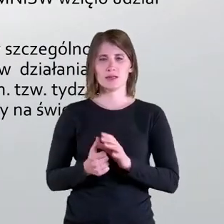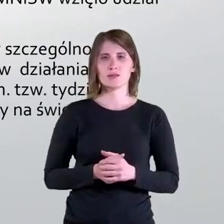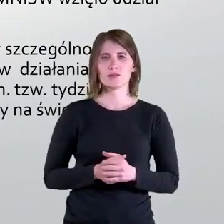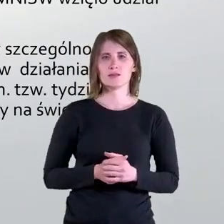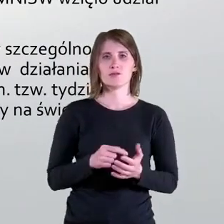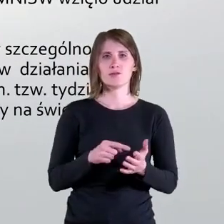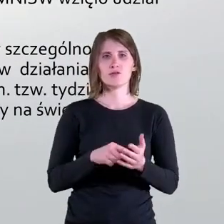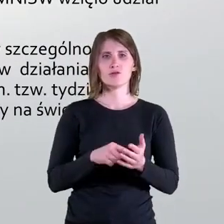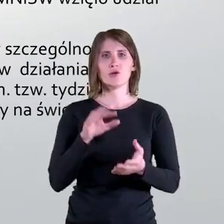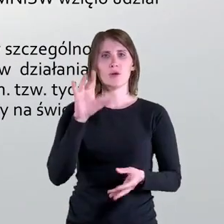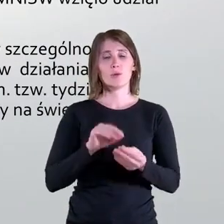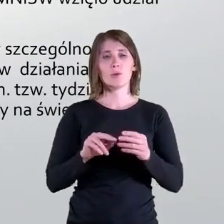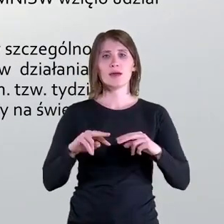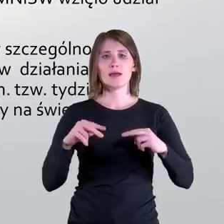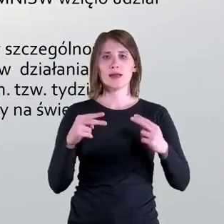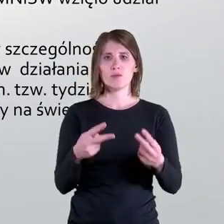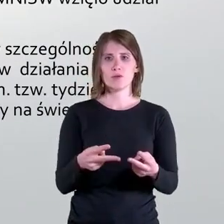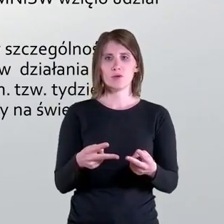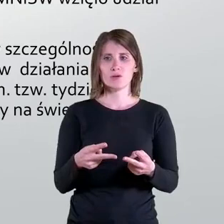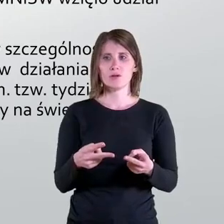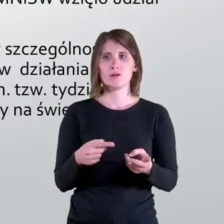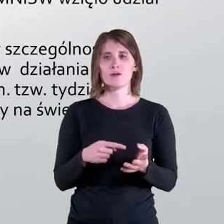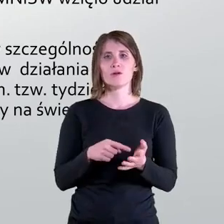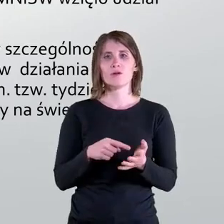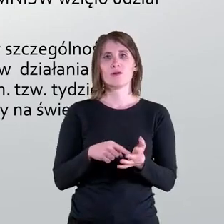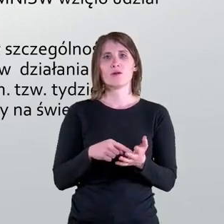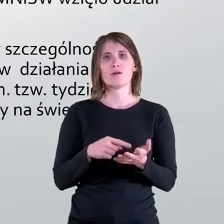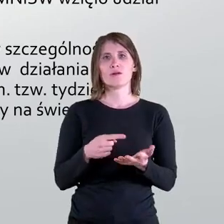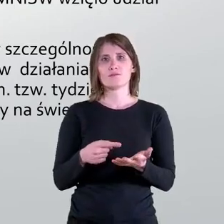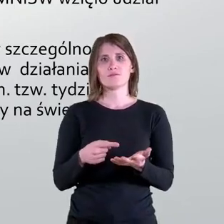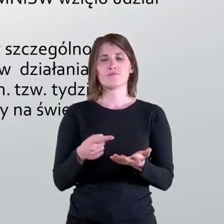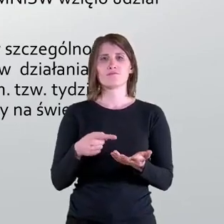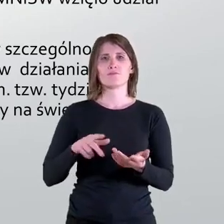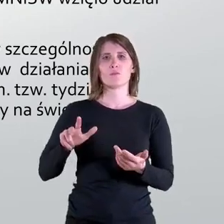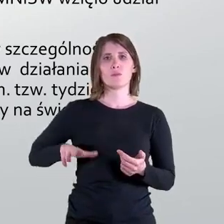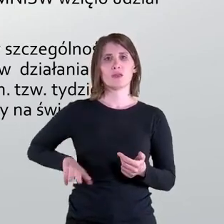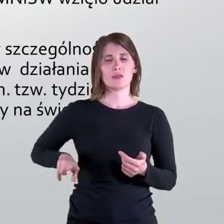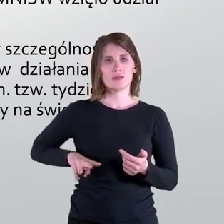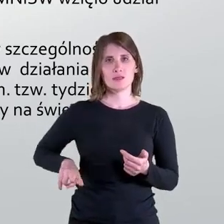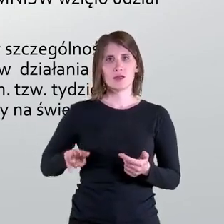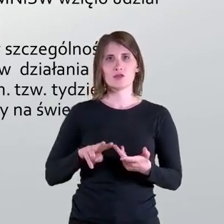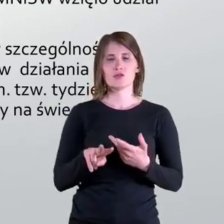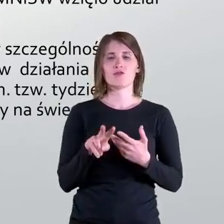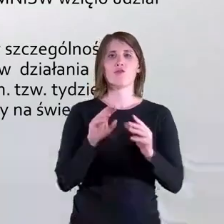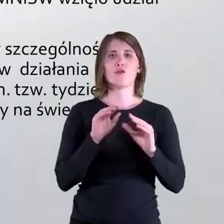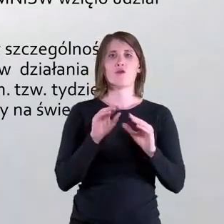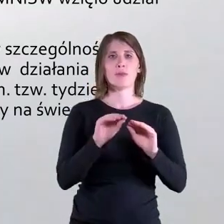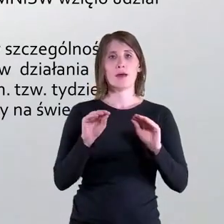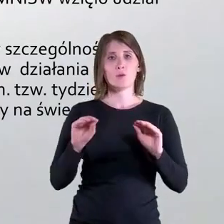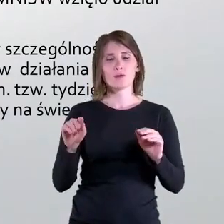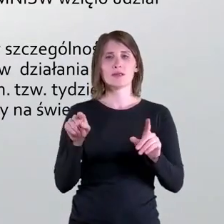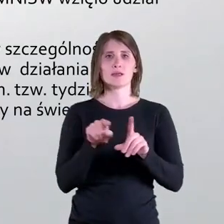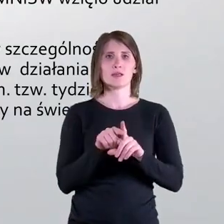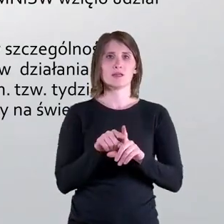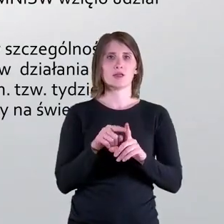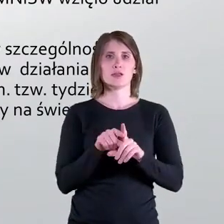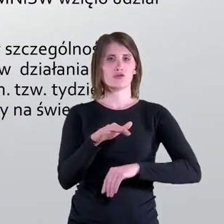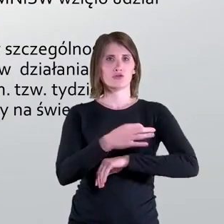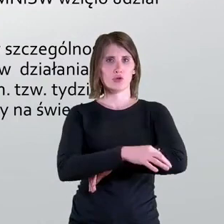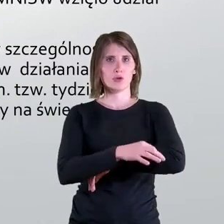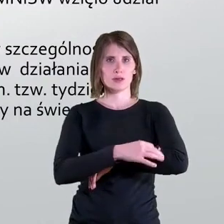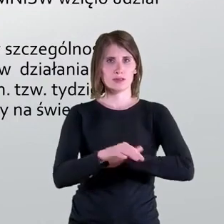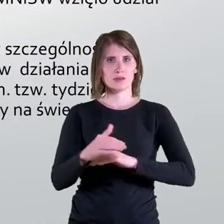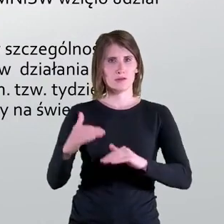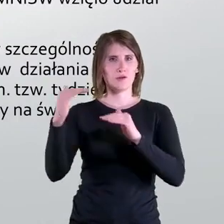to raport związane z Ministerstwem Nauki i Szkolnictwa Wyższego Wtedy jeszcze